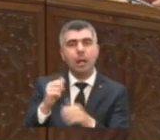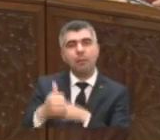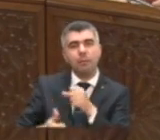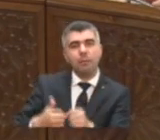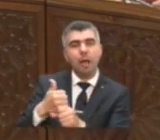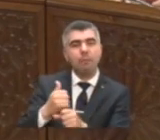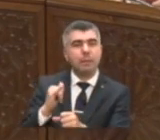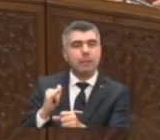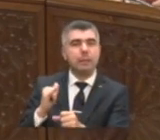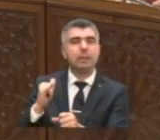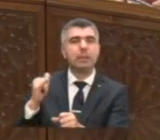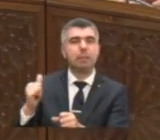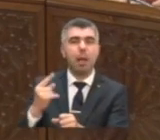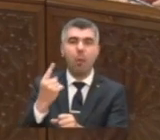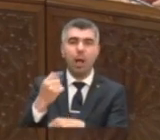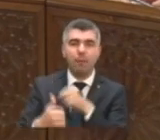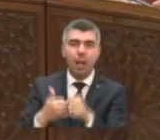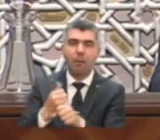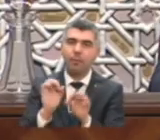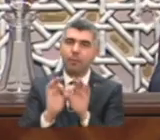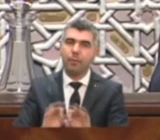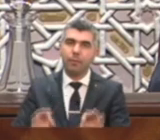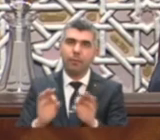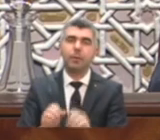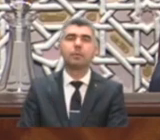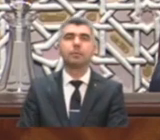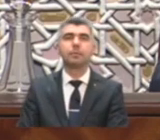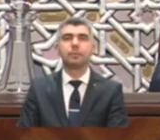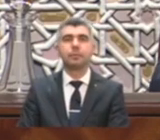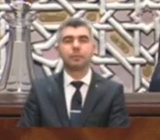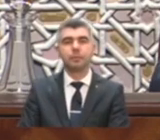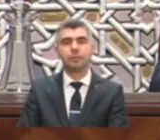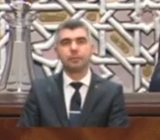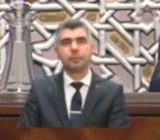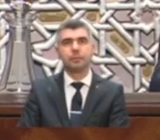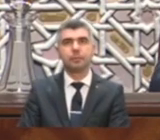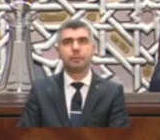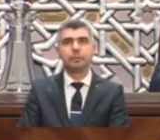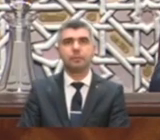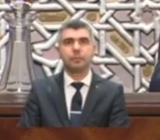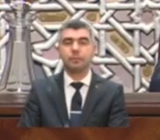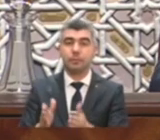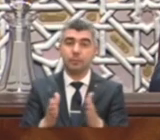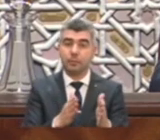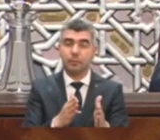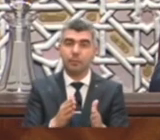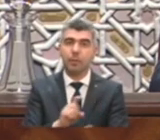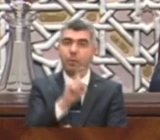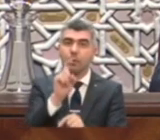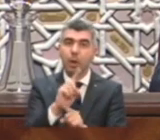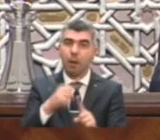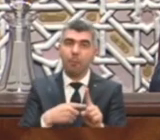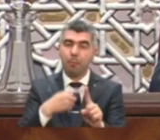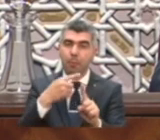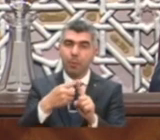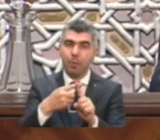يكون مستمر، ما يكونش غير مره في السنه. شكرا. شكرا سيد الوزير. اعطي الكلمه لاحد النواب عن